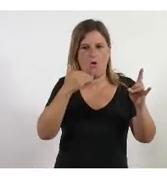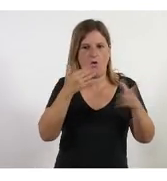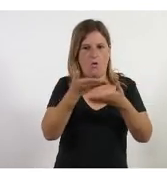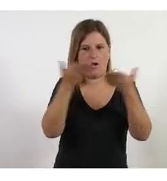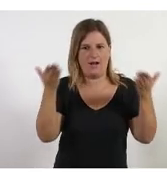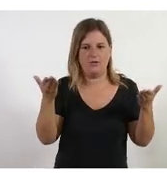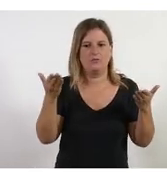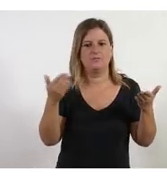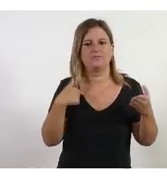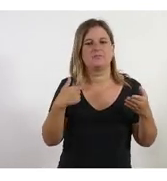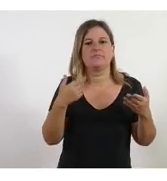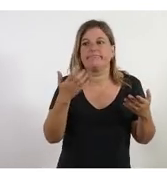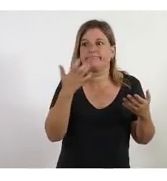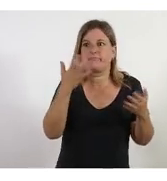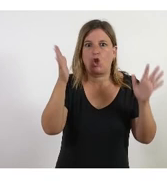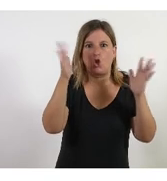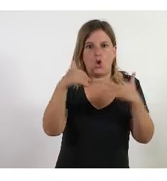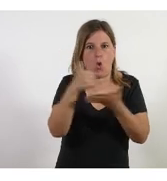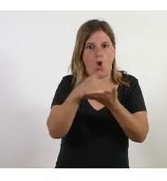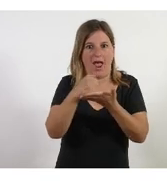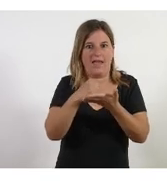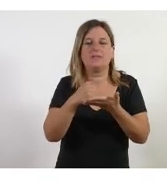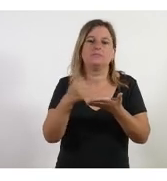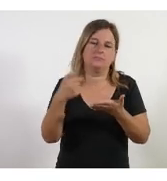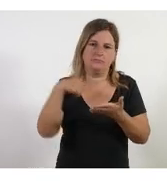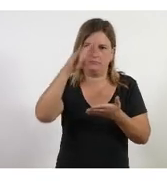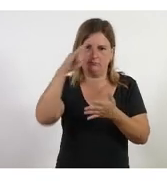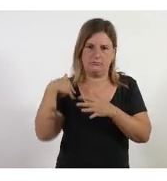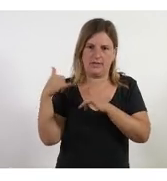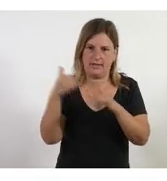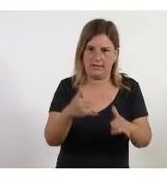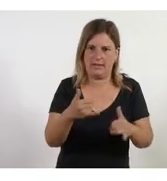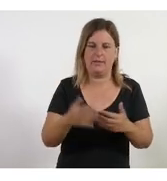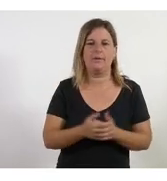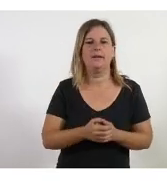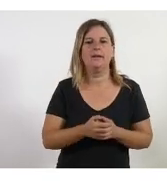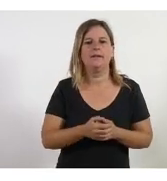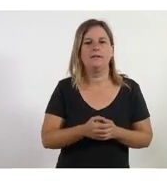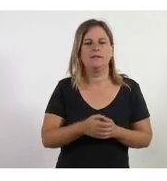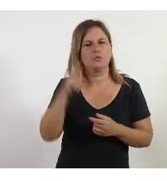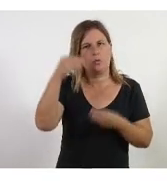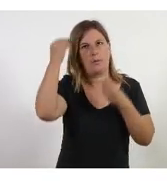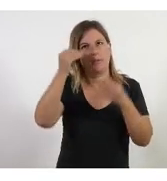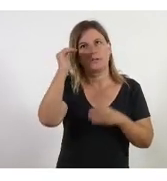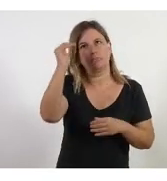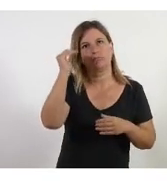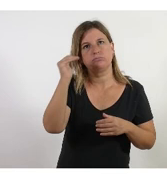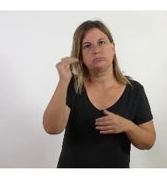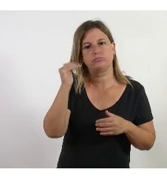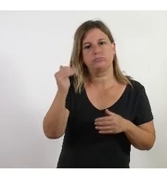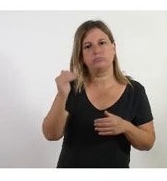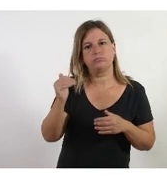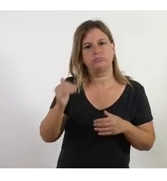de qualsevol lloc i no hi ha un centre mèdic a la vora que em pugui cuidar a mi mateixa, no? O sigui, vas pensant tot un